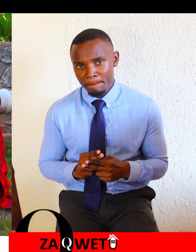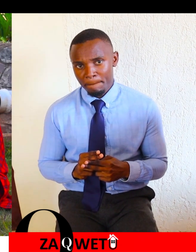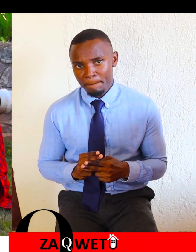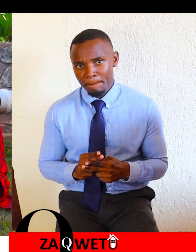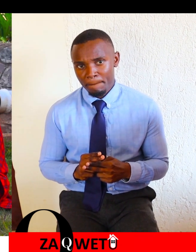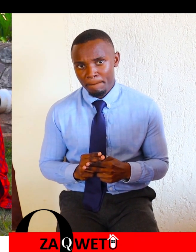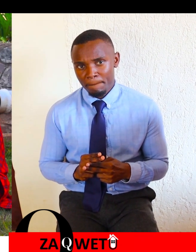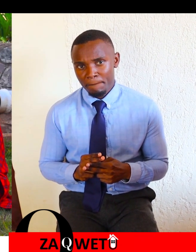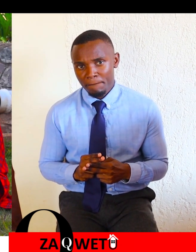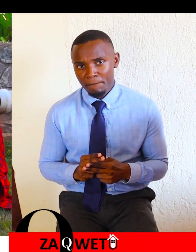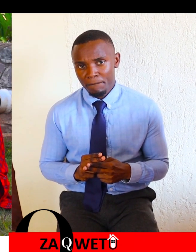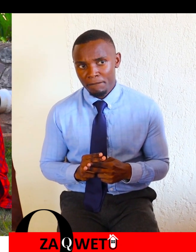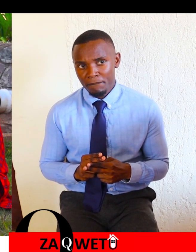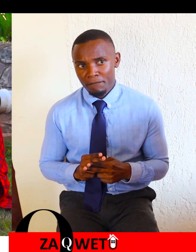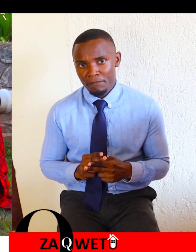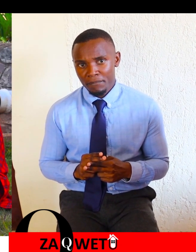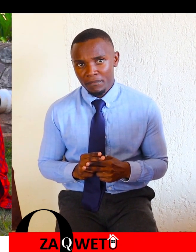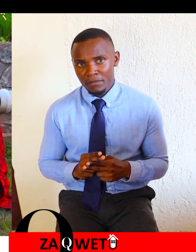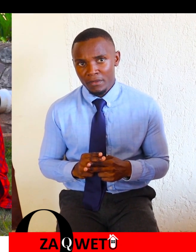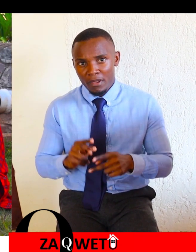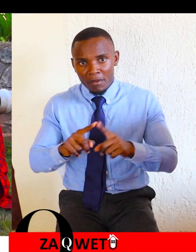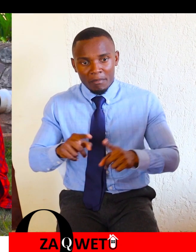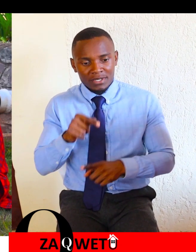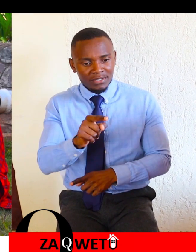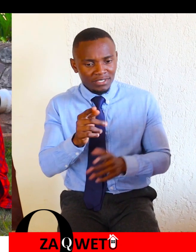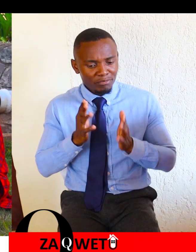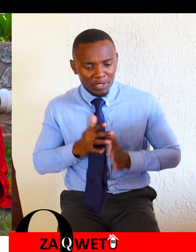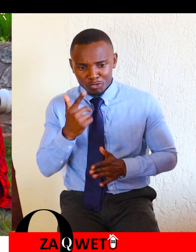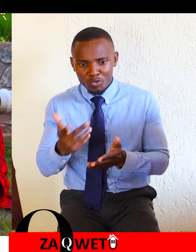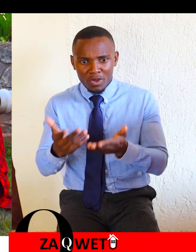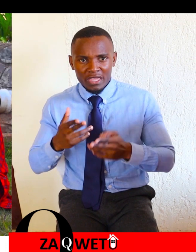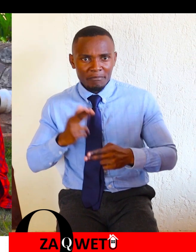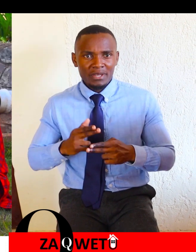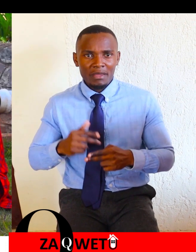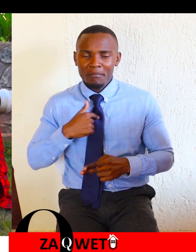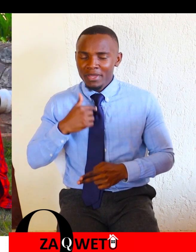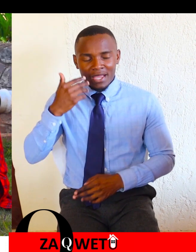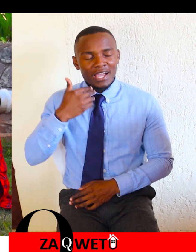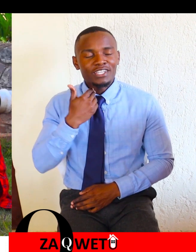jina. Na mtu ambazo tabia zake mimi hata sije kuzipenda.